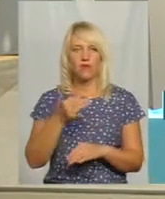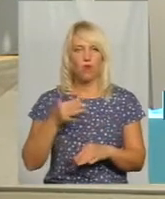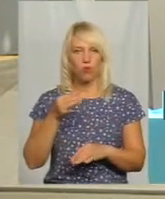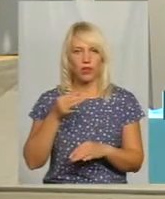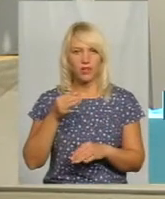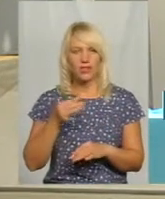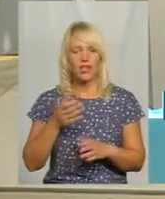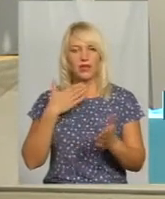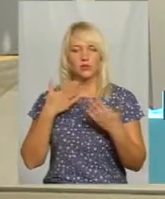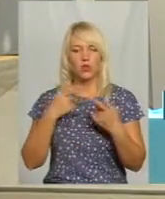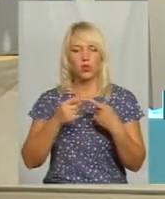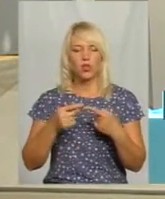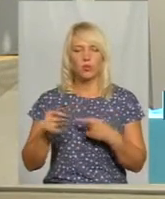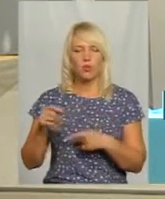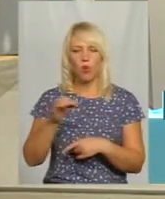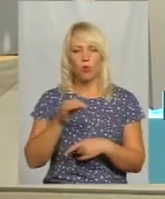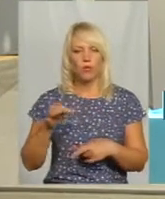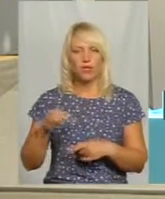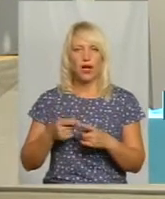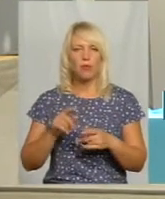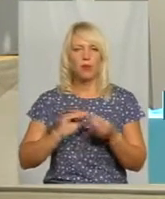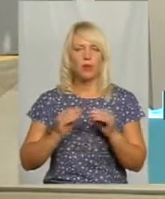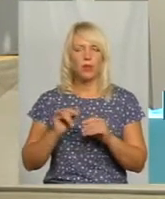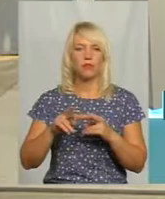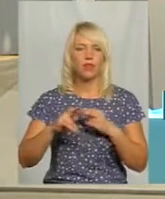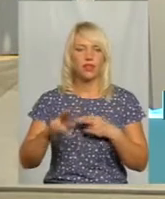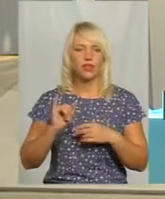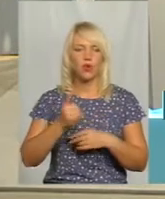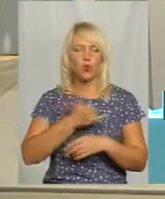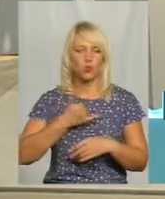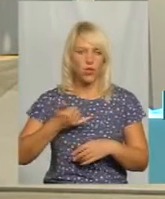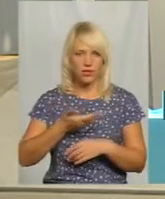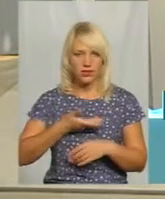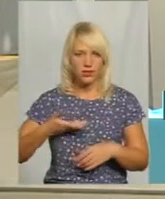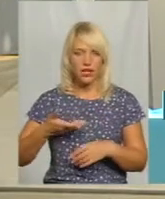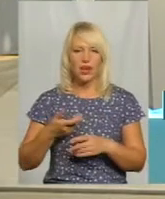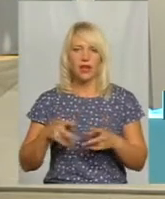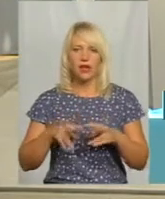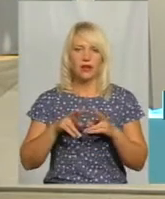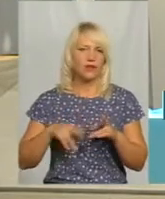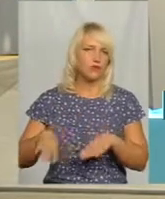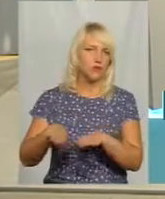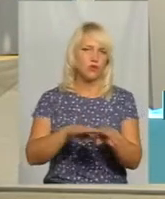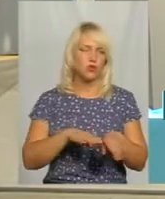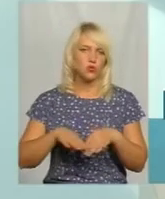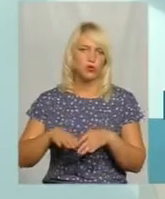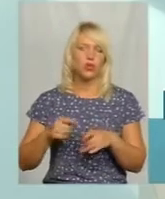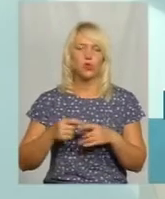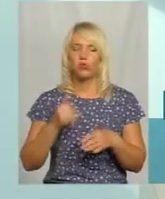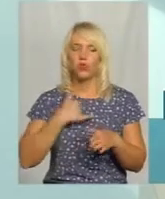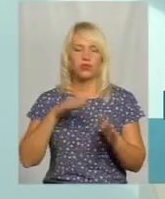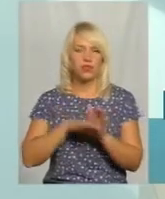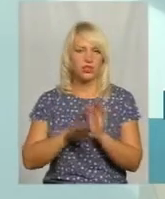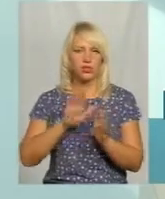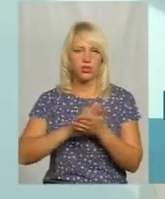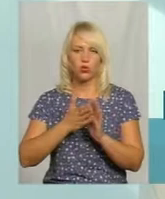ми спілкуємося з іншими областями, проблеми такі ж, як в нас, вони практично усюди. В нас не найгірша, хочу сказати, ситуація в межах